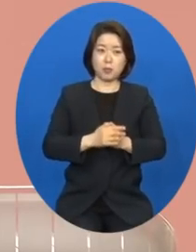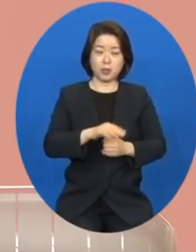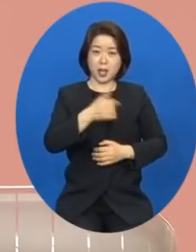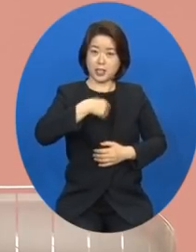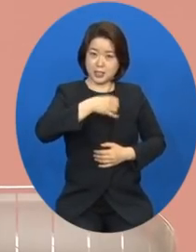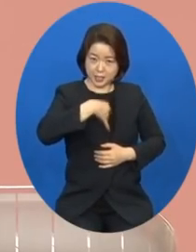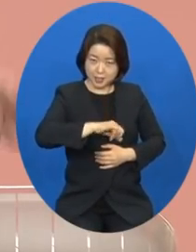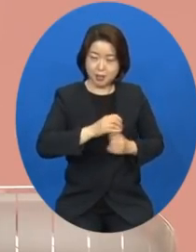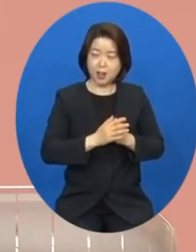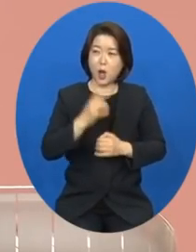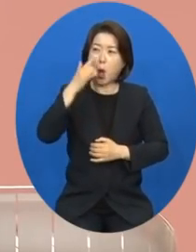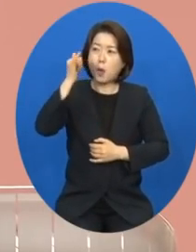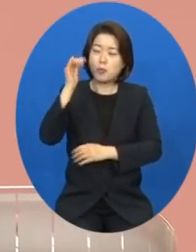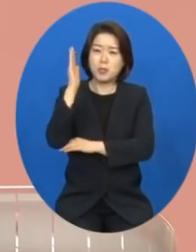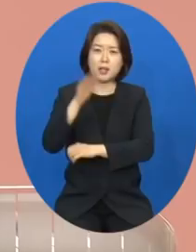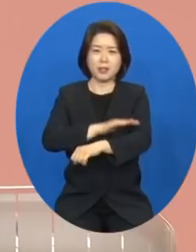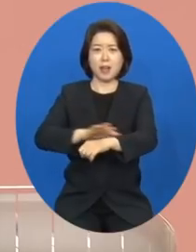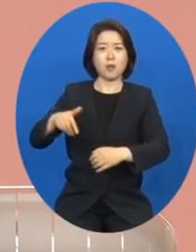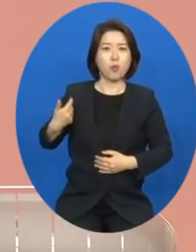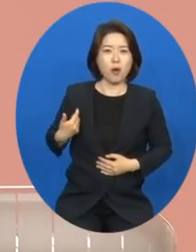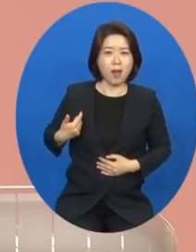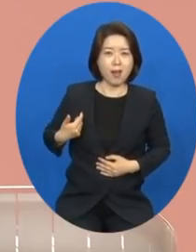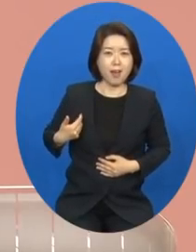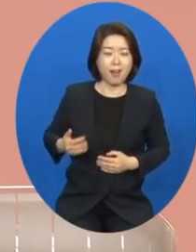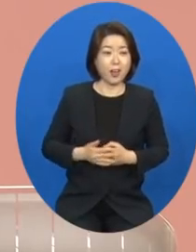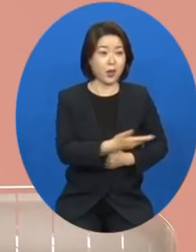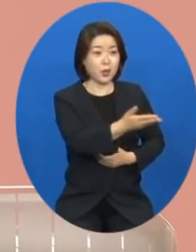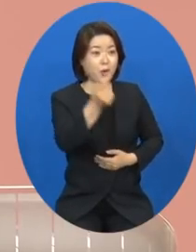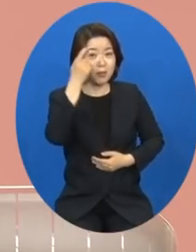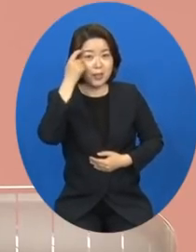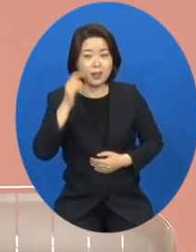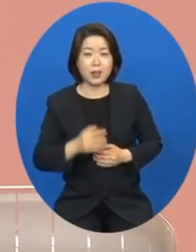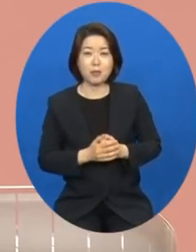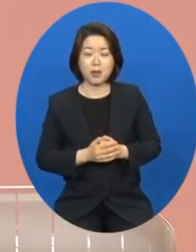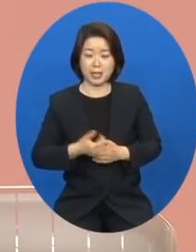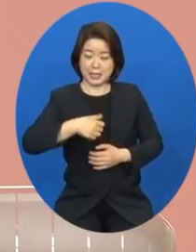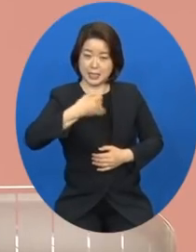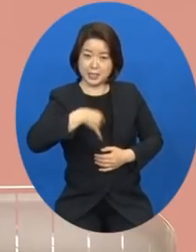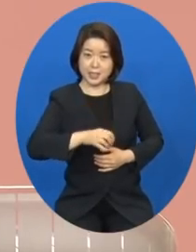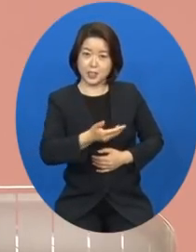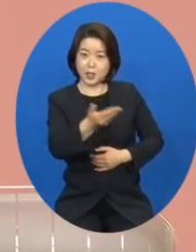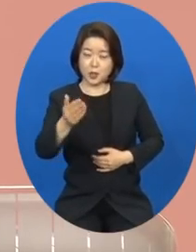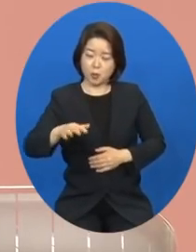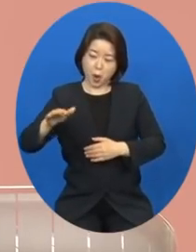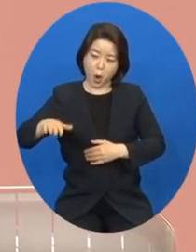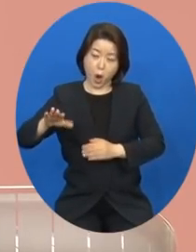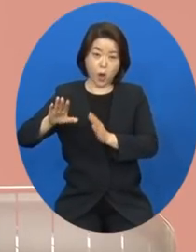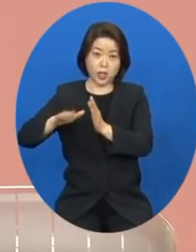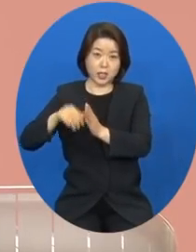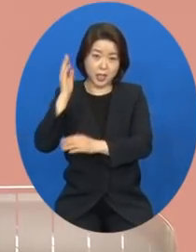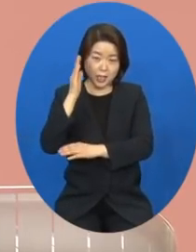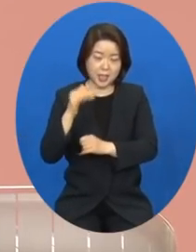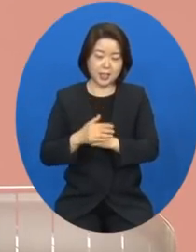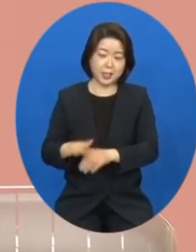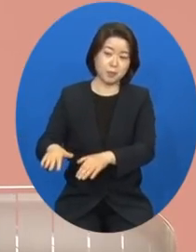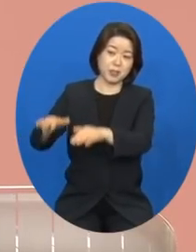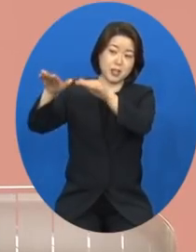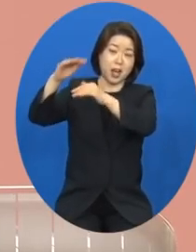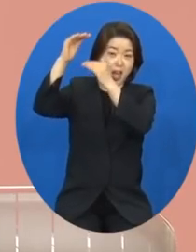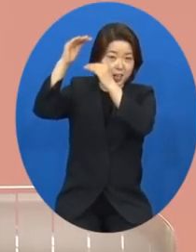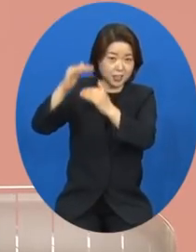부모님 이야기 잘 모릅니다 여러분 생각해 보세 여러분의 자녀들에게 여러분들의 어렵죠 어떻게 자랐는지